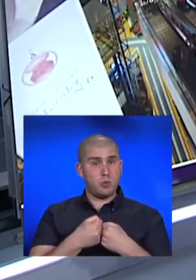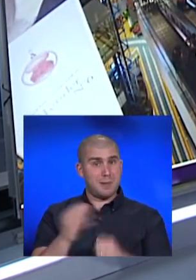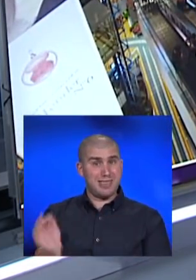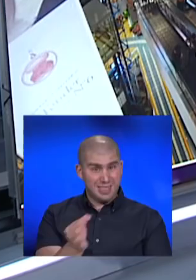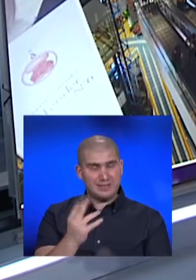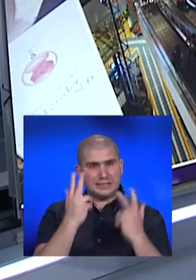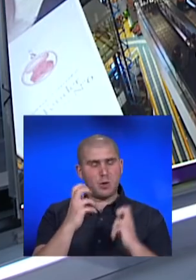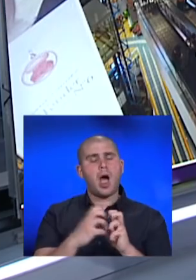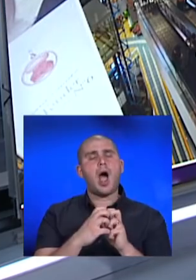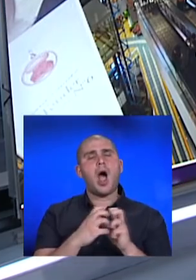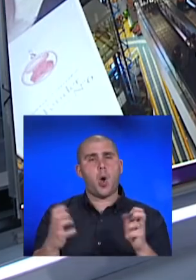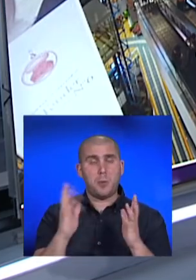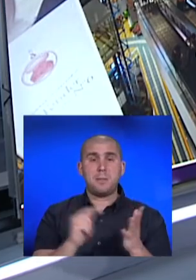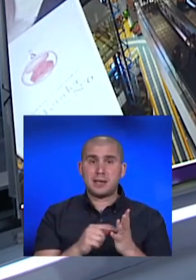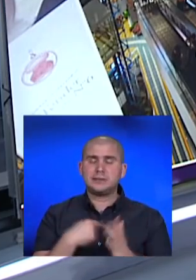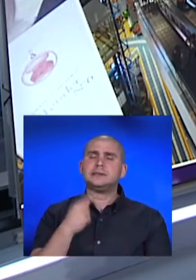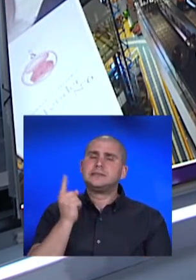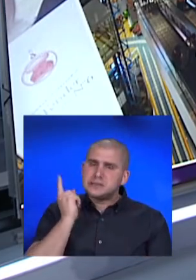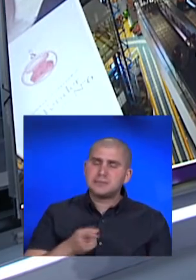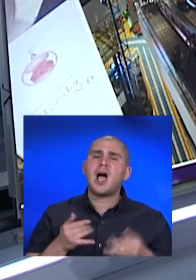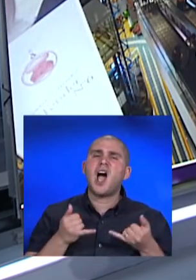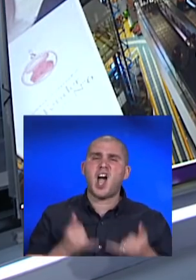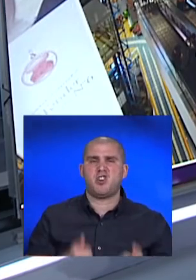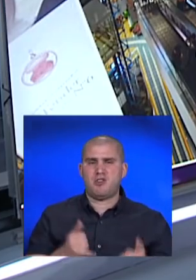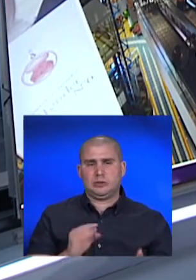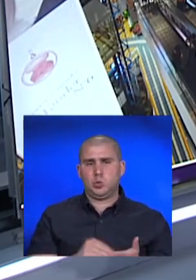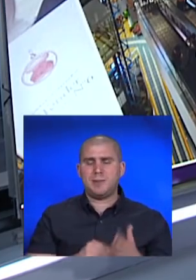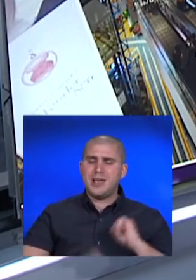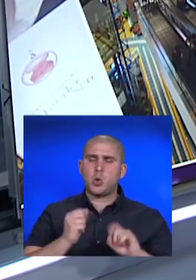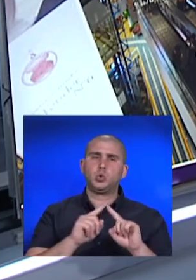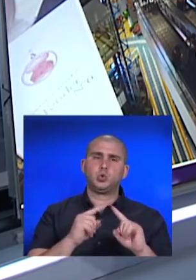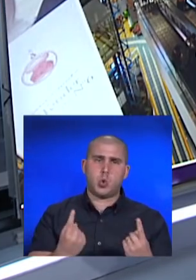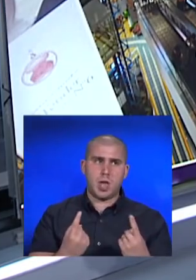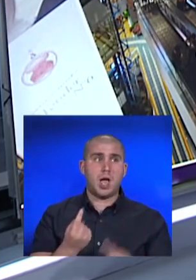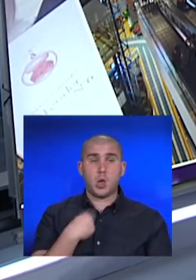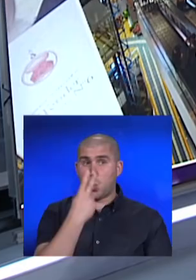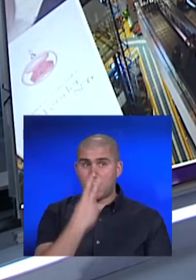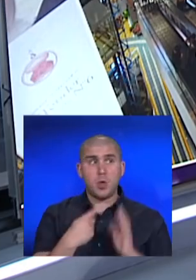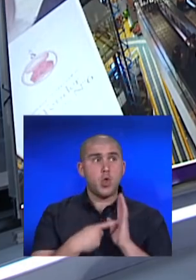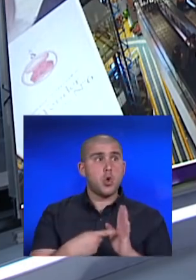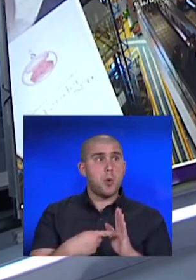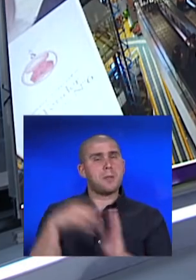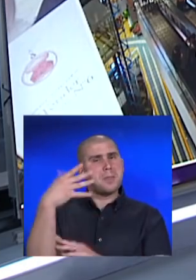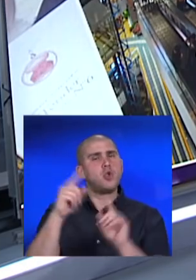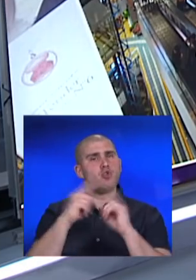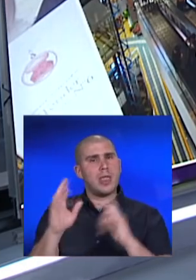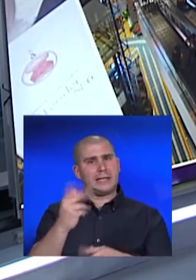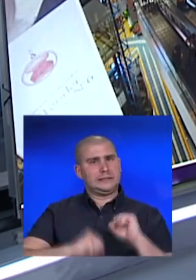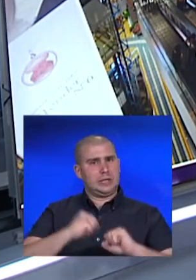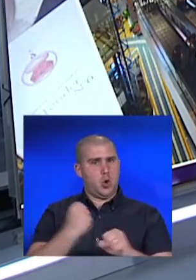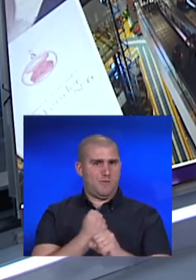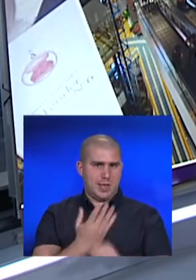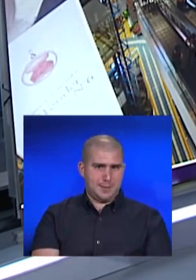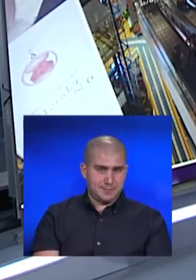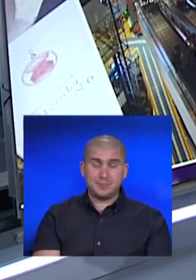מאוד, ולכן אנחנו זקוקים עכשיו להתנהלות אחרת. ואנחנו רואים דוגמאות ממדינות שונות איך זה יכול לעבוד. הדבר הראשון